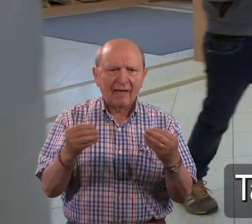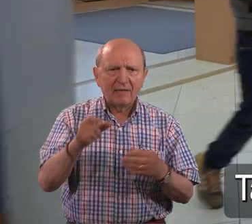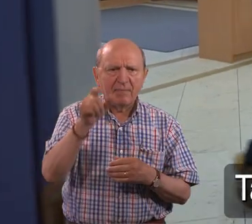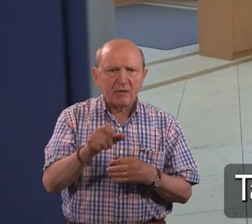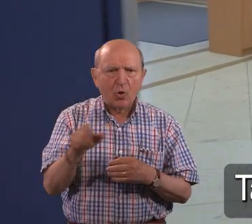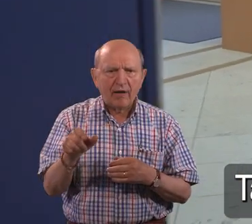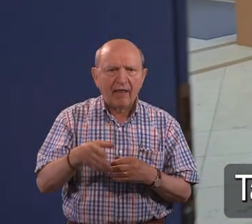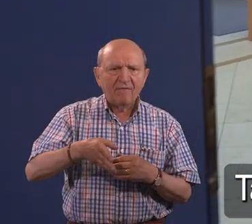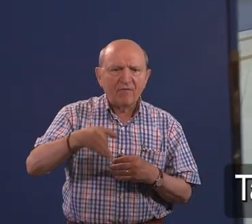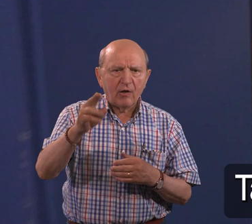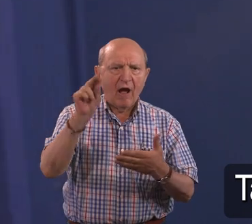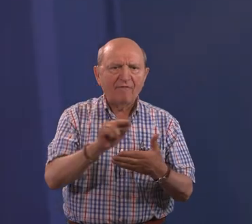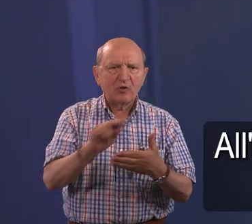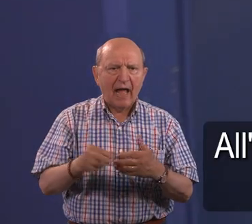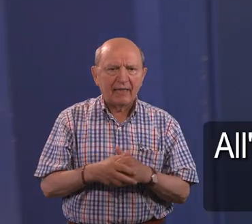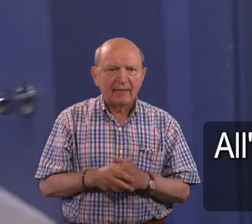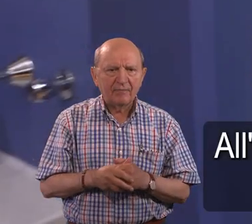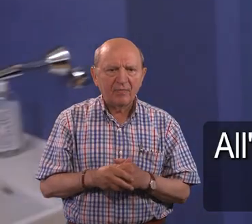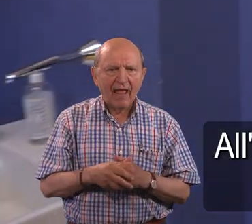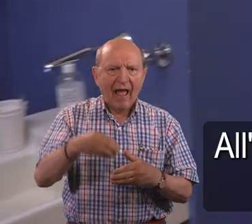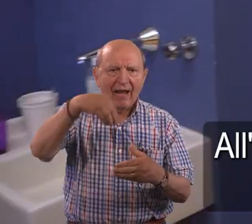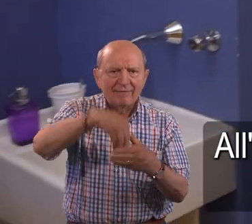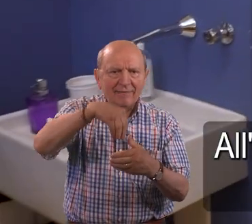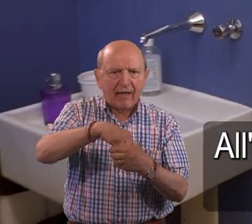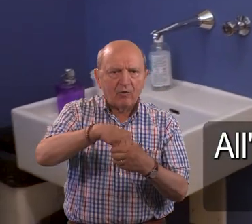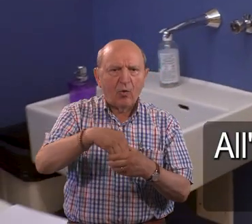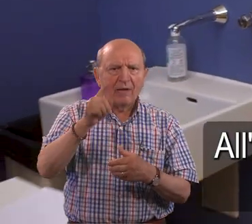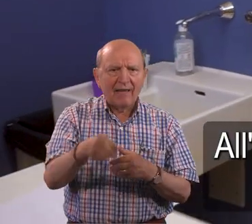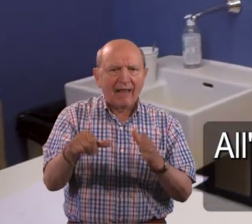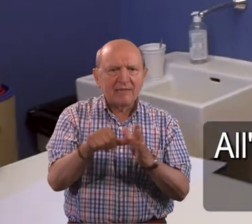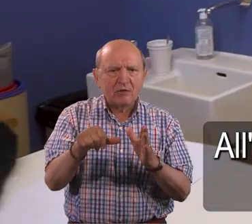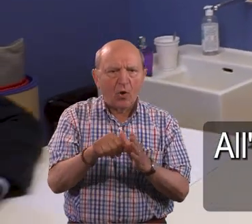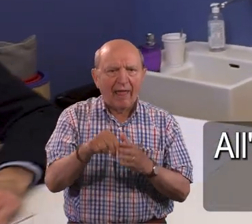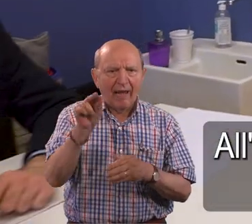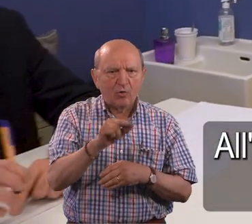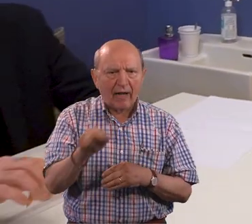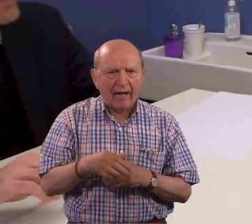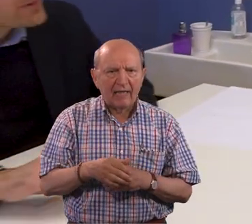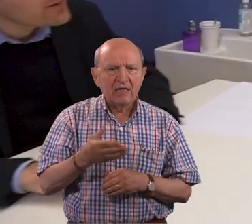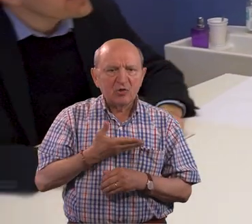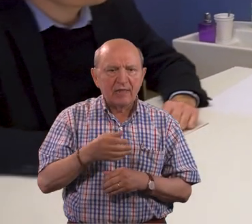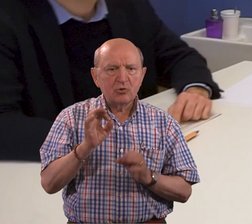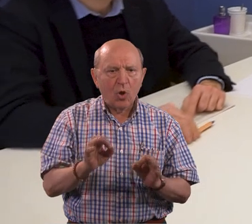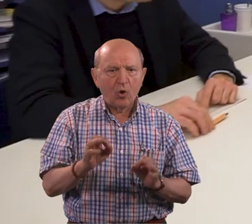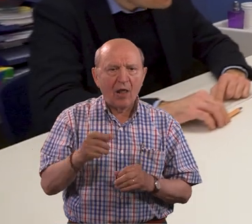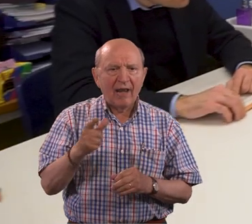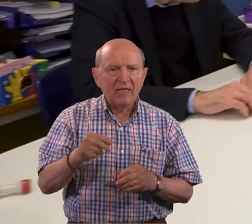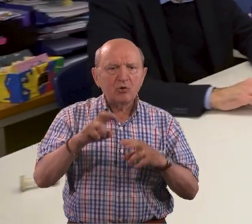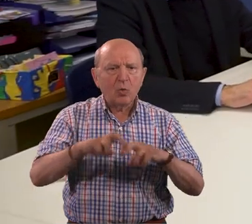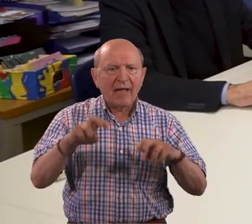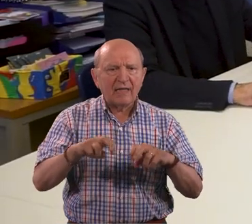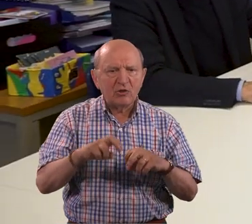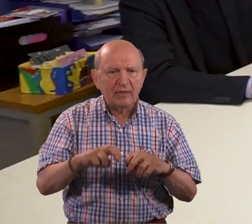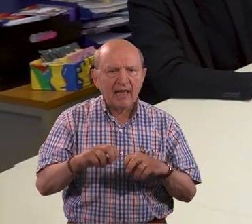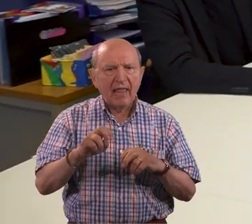tante persone vanno a votare all'interno della sezione elettorale ci sono le schiusatrici e gli schiottatori